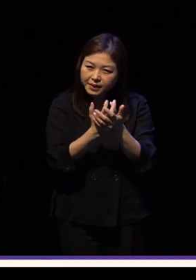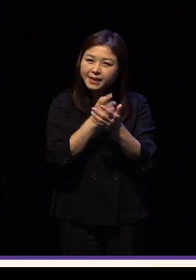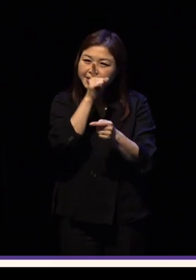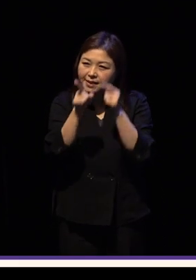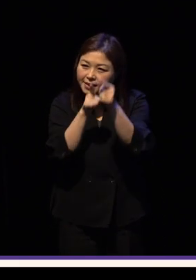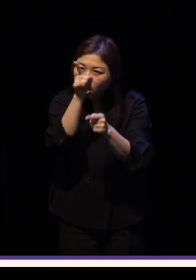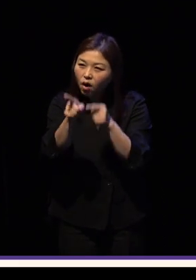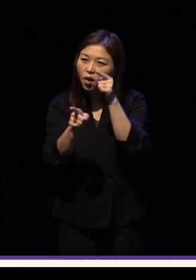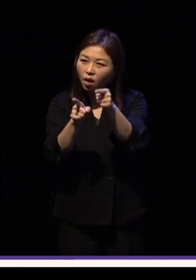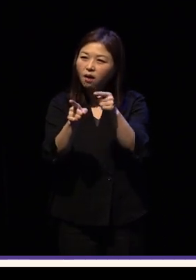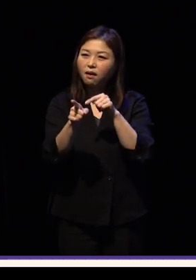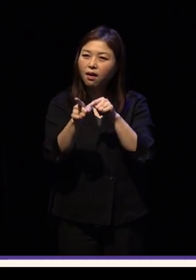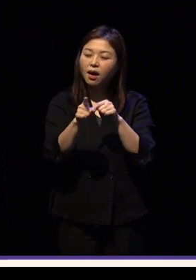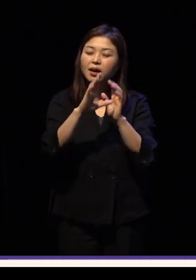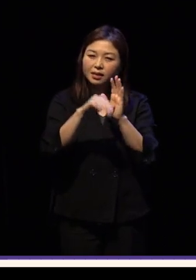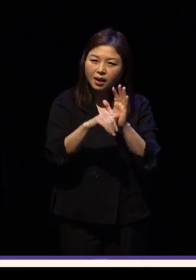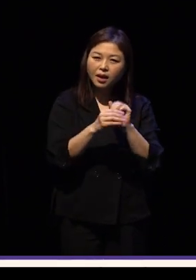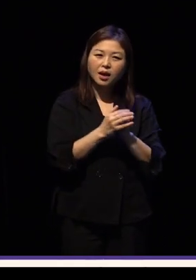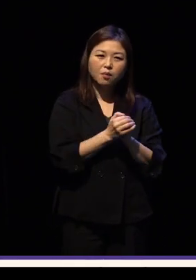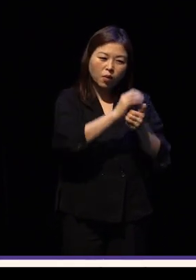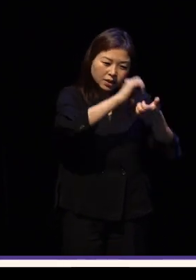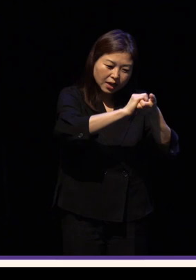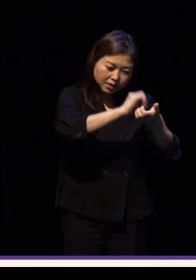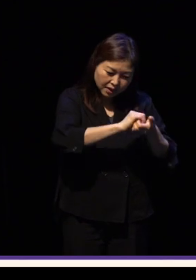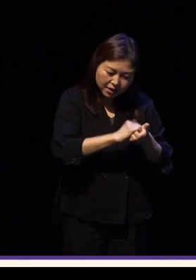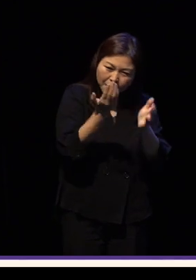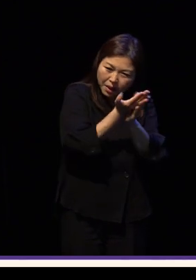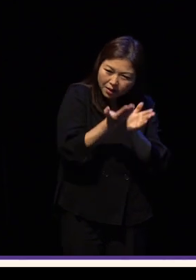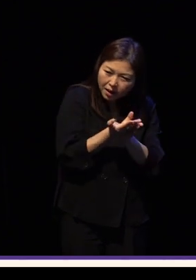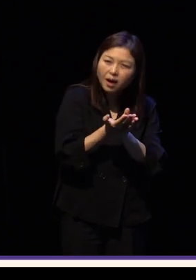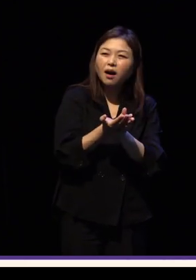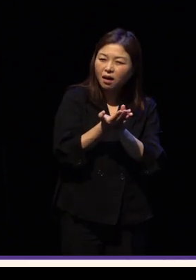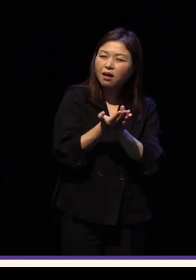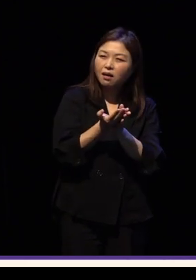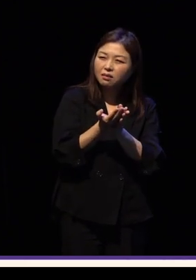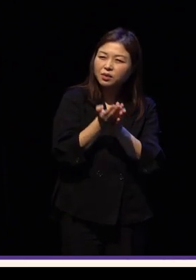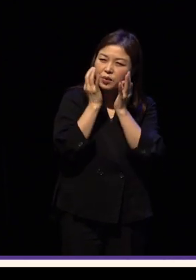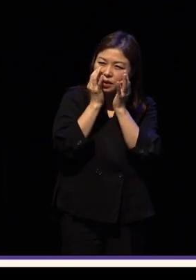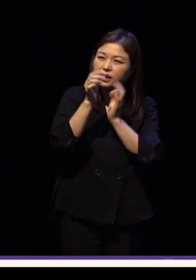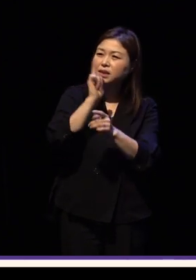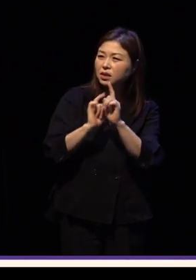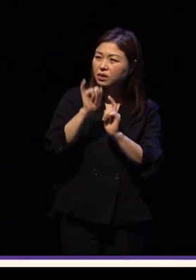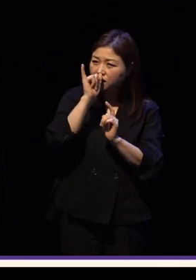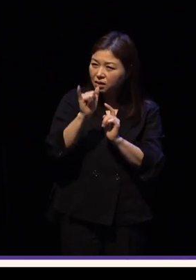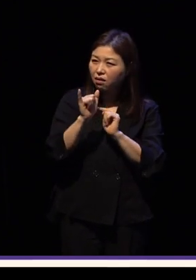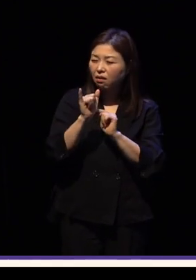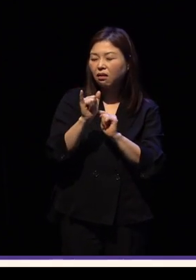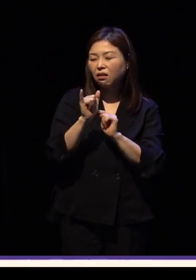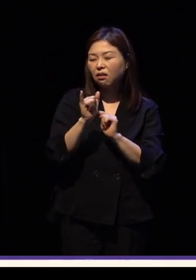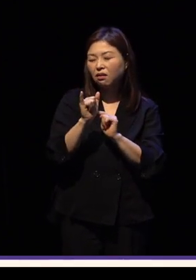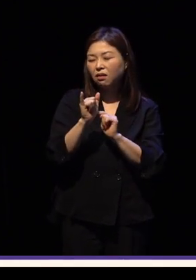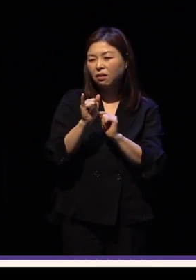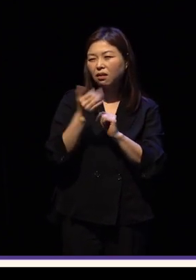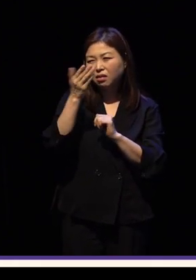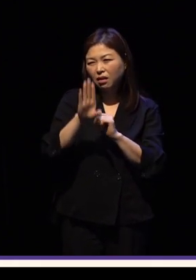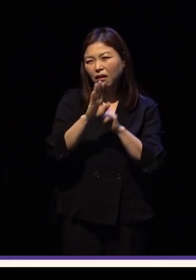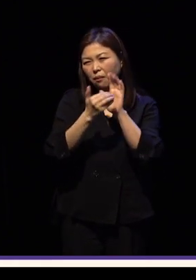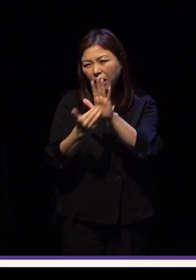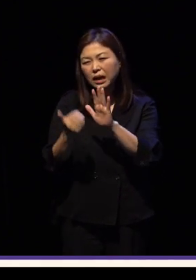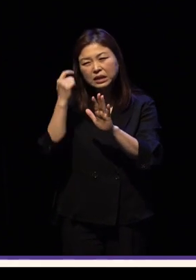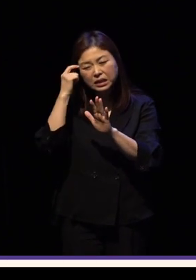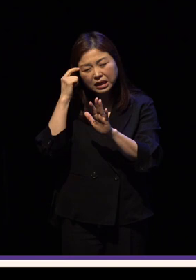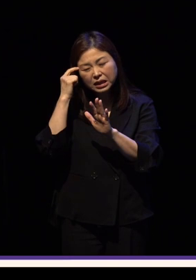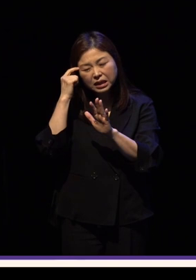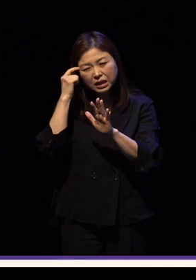여러분들이 맞춰가야 되죠. 이런 제약들이 있어요. 이거는 어쩔 수가 없습니다. 예산을 편성하고 또